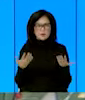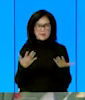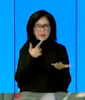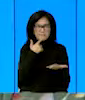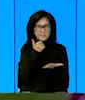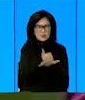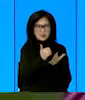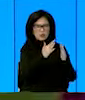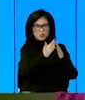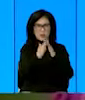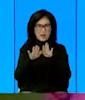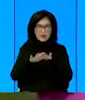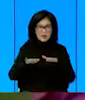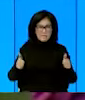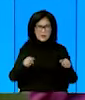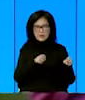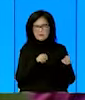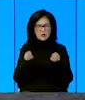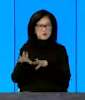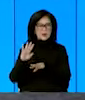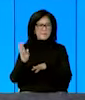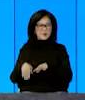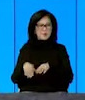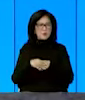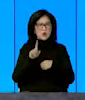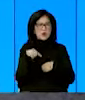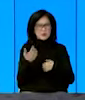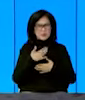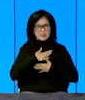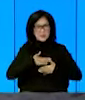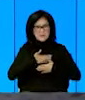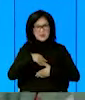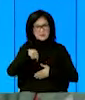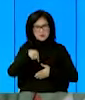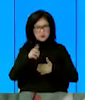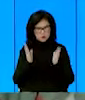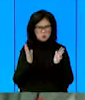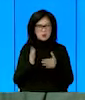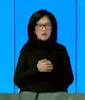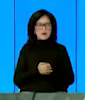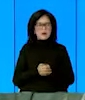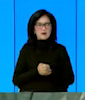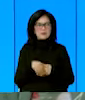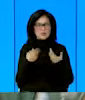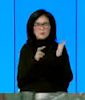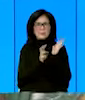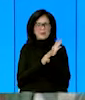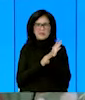atas. Ibu nggak pernah ngungsi. Ya, kenapa-napa sudah nyaman di sini sih. Jadi nggak ada masalah